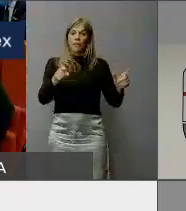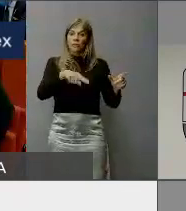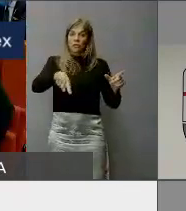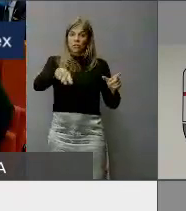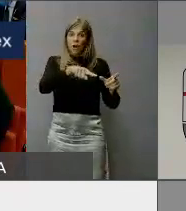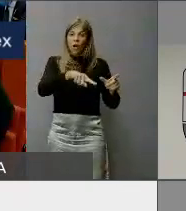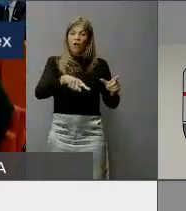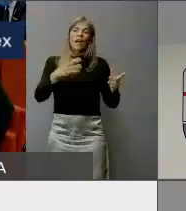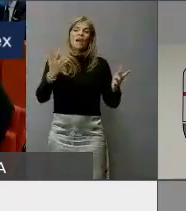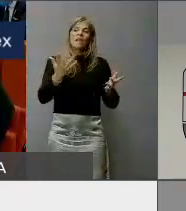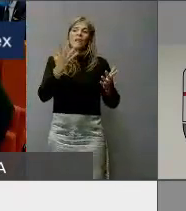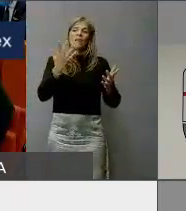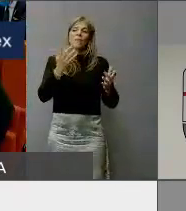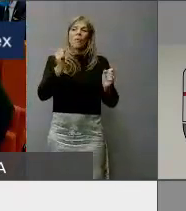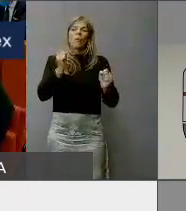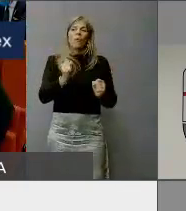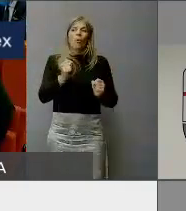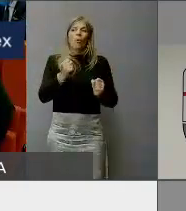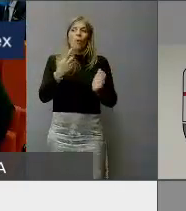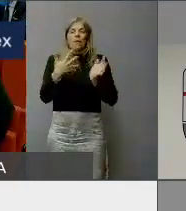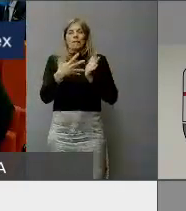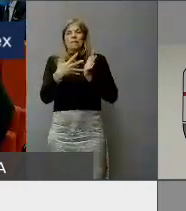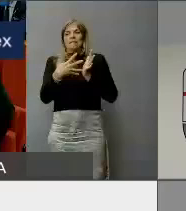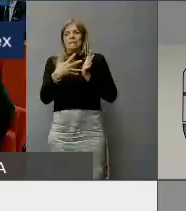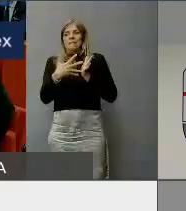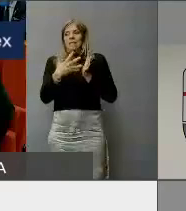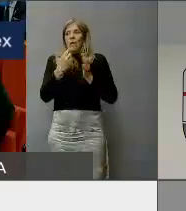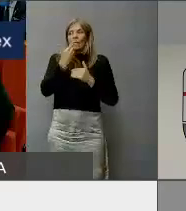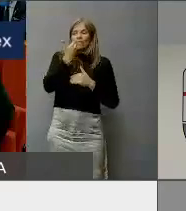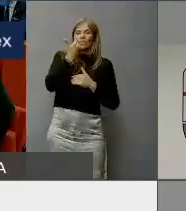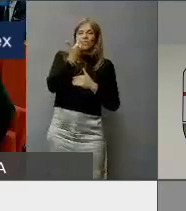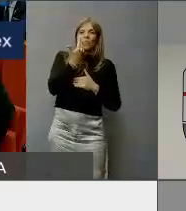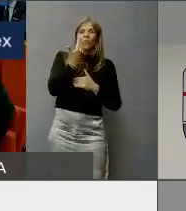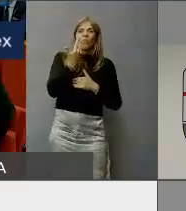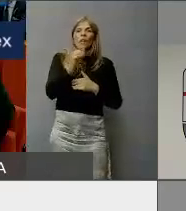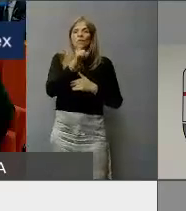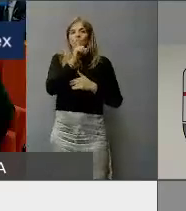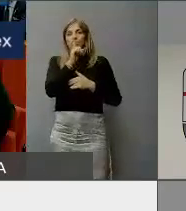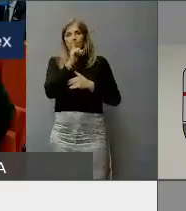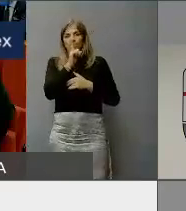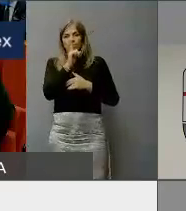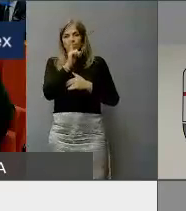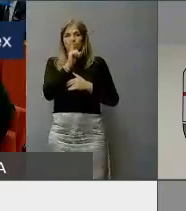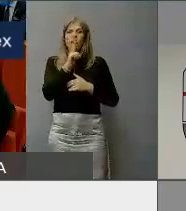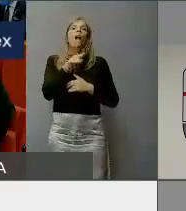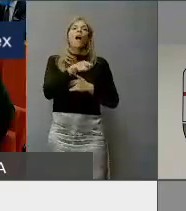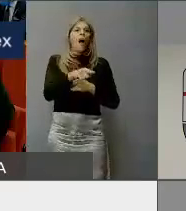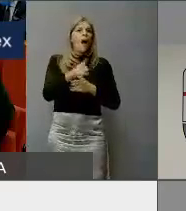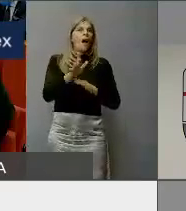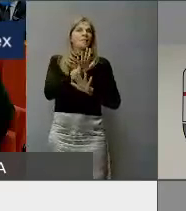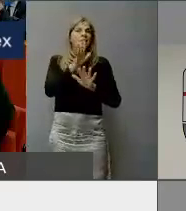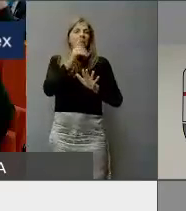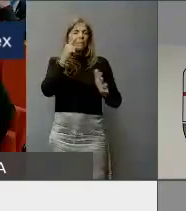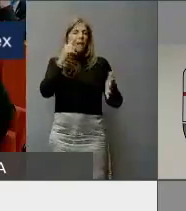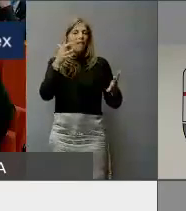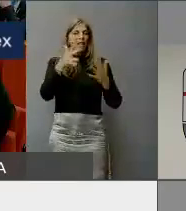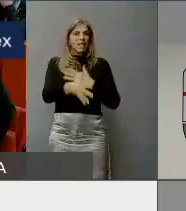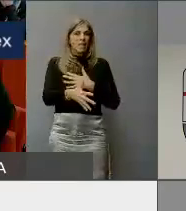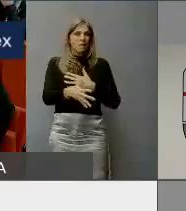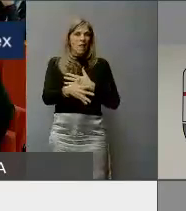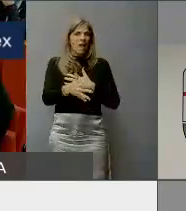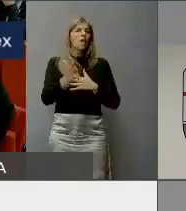discrezione sembrano invisibili ma invece hanno il loro disagio e le loro